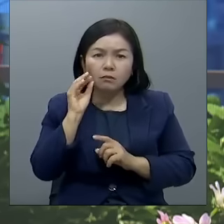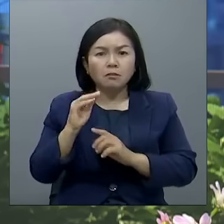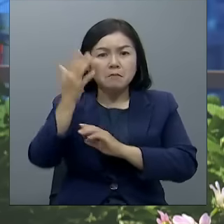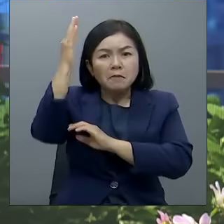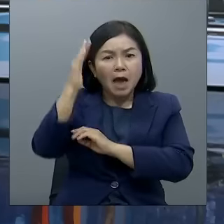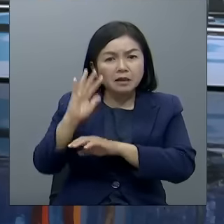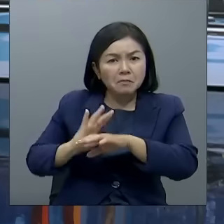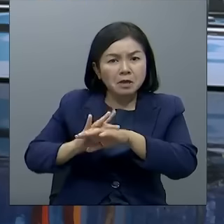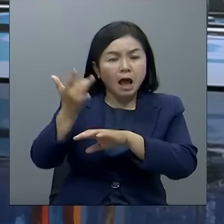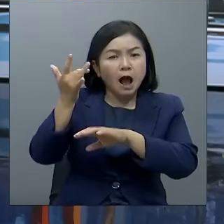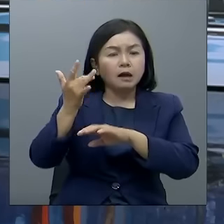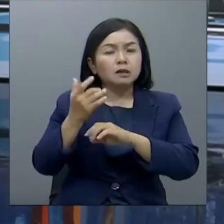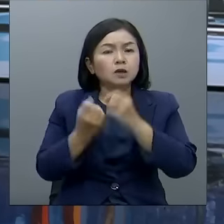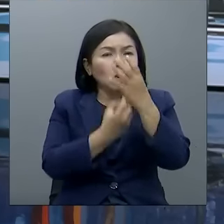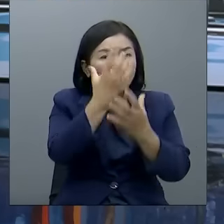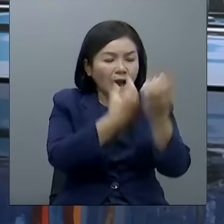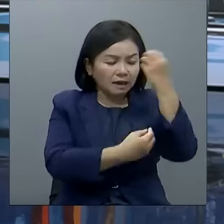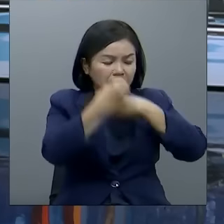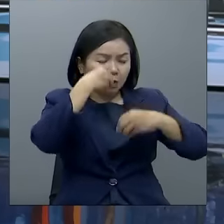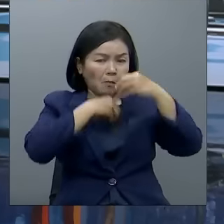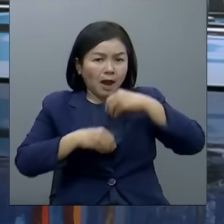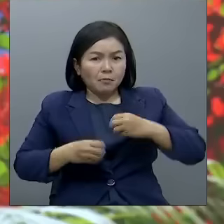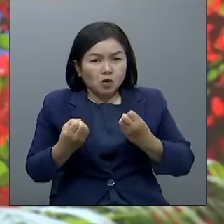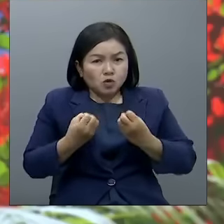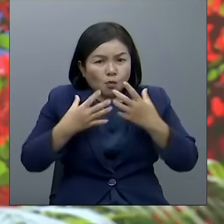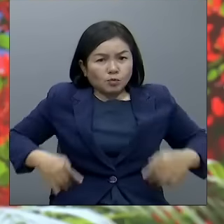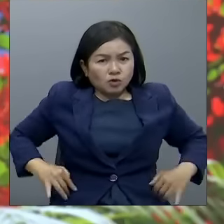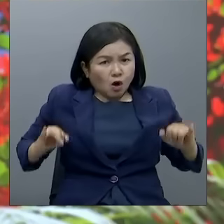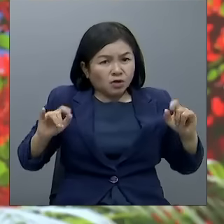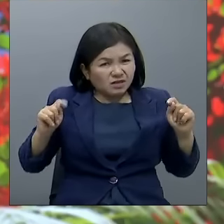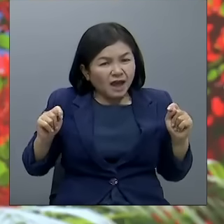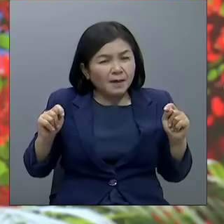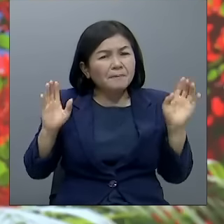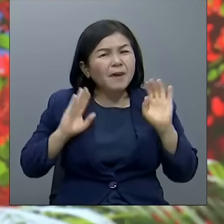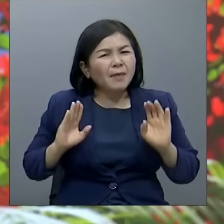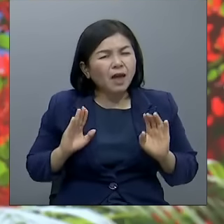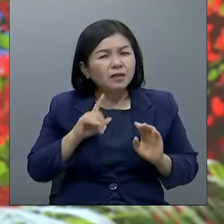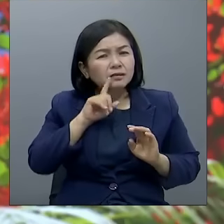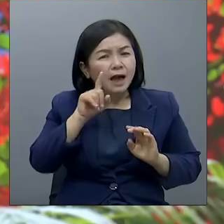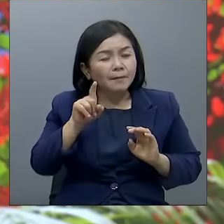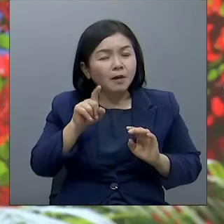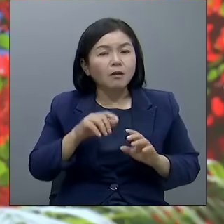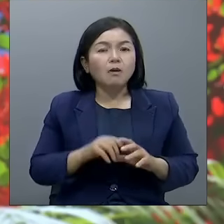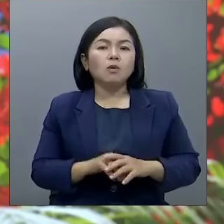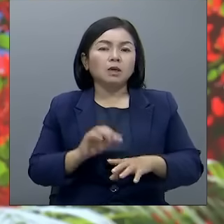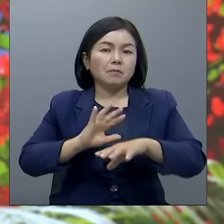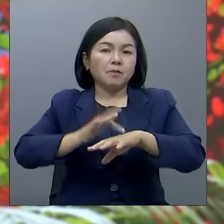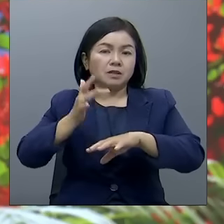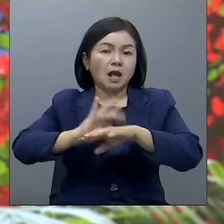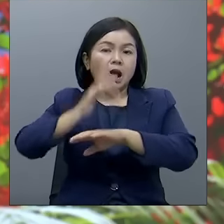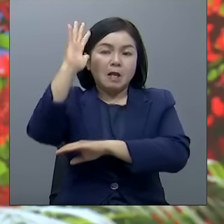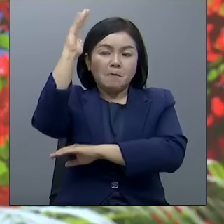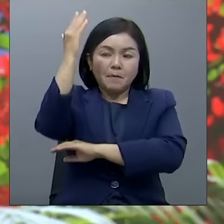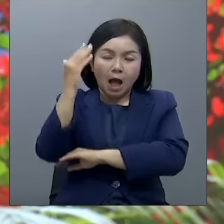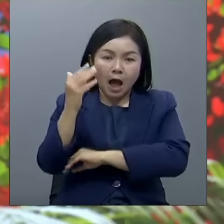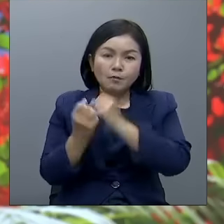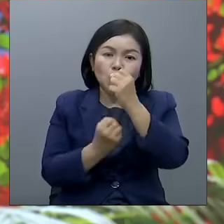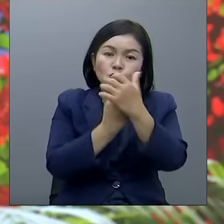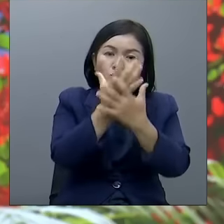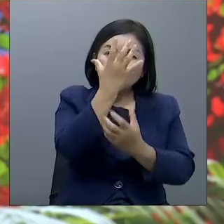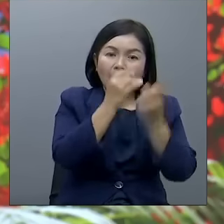ำให้ไตเสื่อมเรื่องนี้มีข้อมูลข้อเท็จจริงยังไงบ้างครับ ครับในส่วนของสมุนไพรนะครับตามสมุน